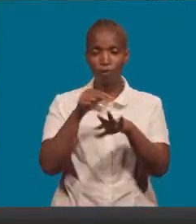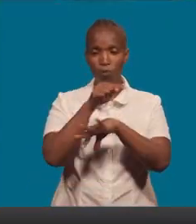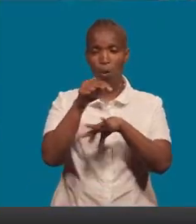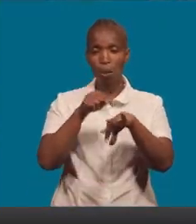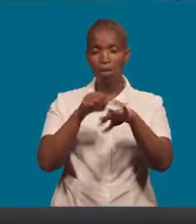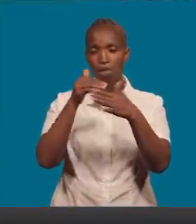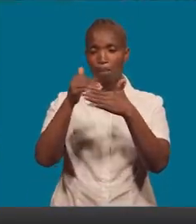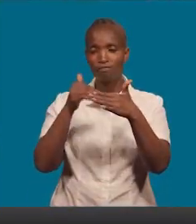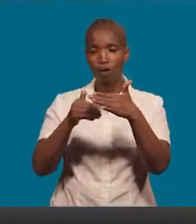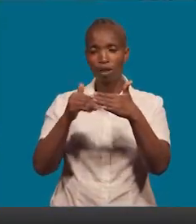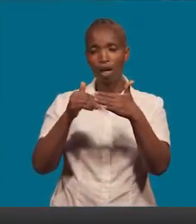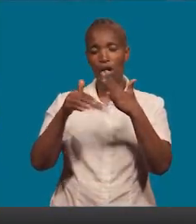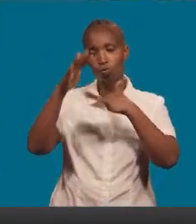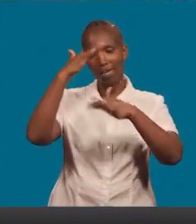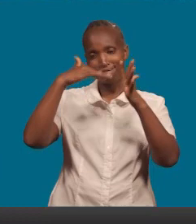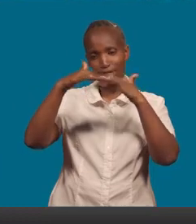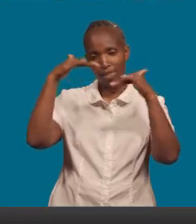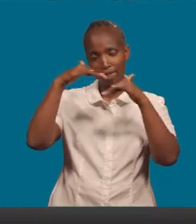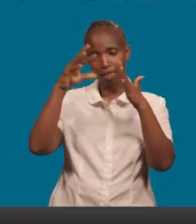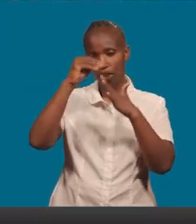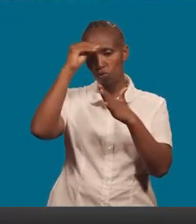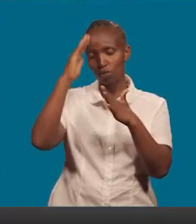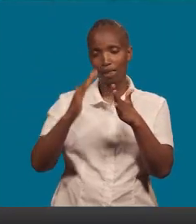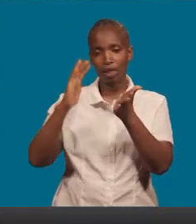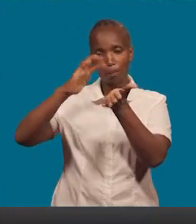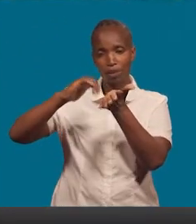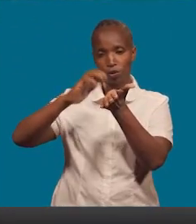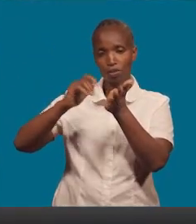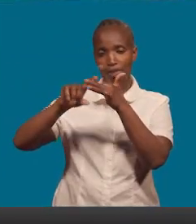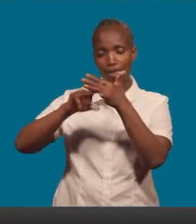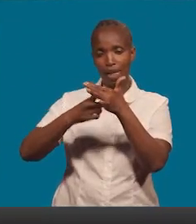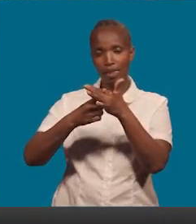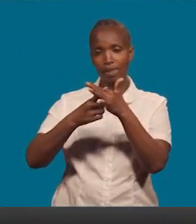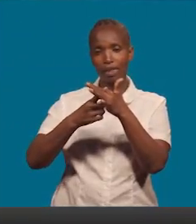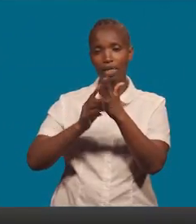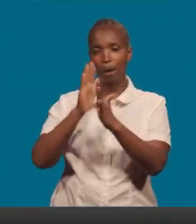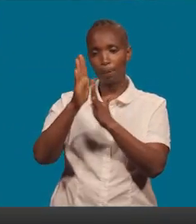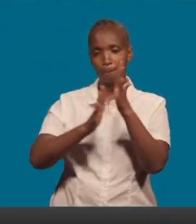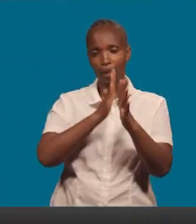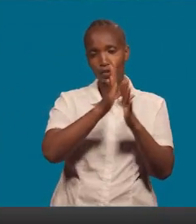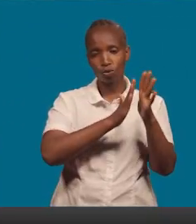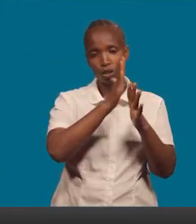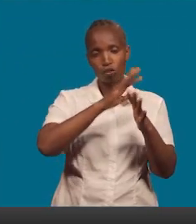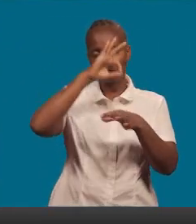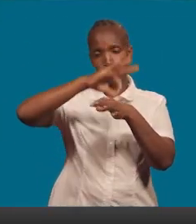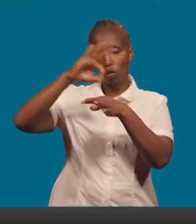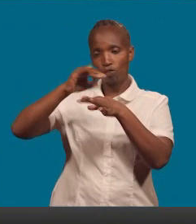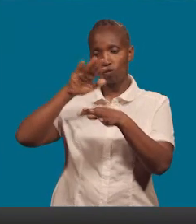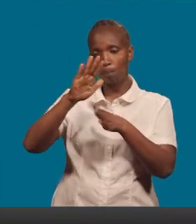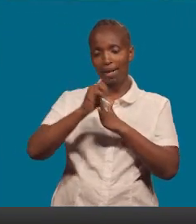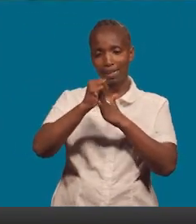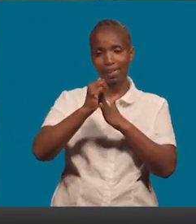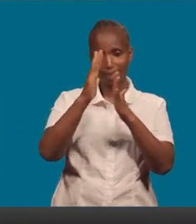Ni masaa machache kabla ya wanafunzi wa chuo kikuu cha Machakos kuandaa uchaguzi wa kuwachagua viongozi wao siku ya Jumanne, lakini kuna